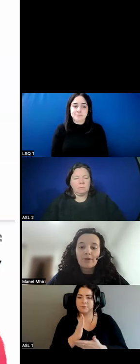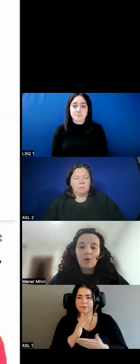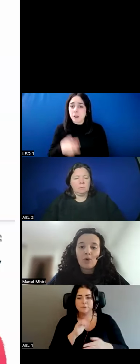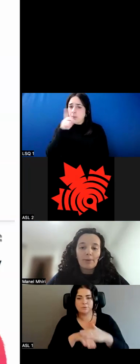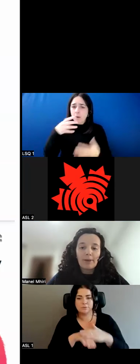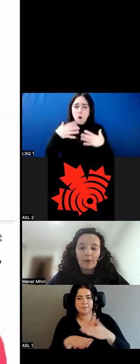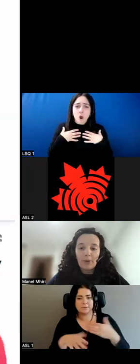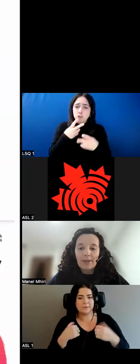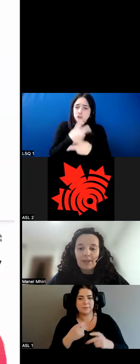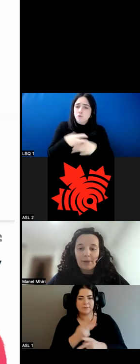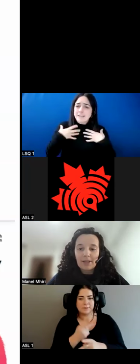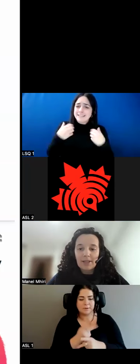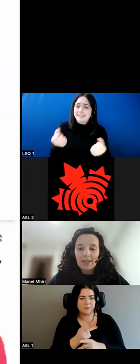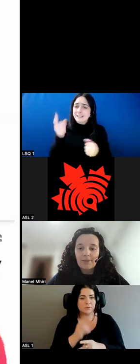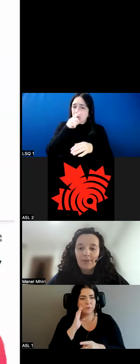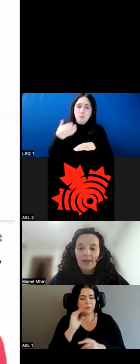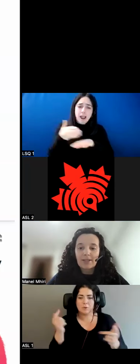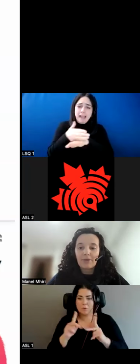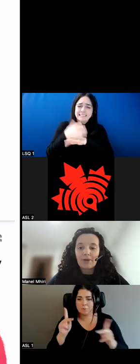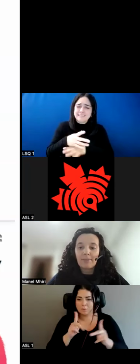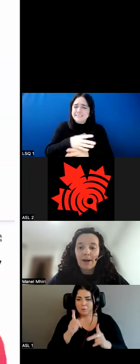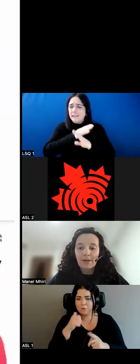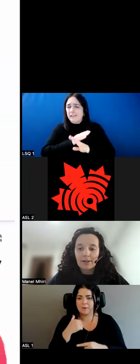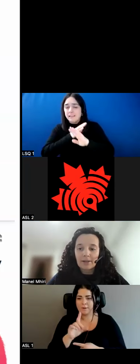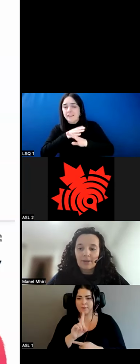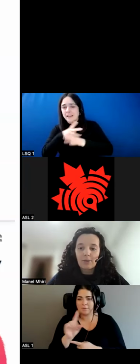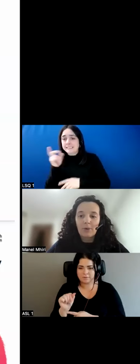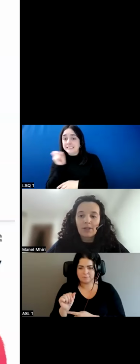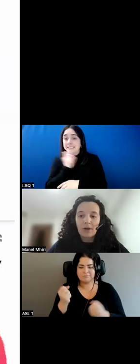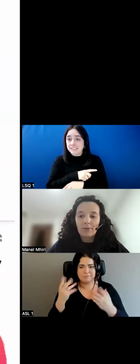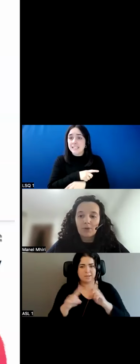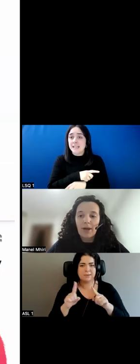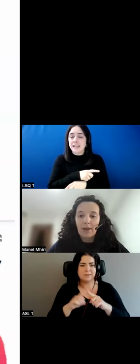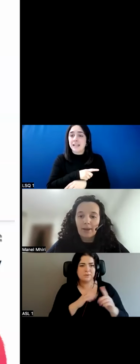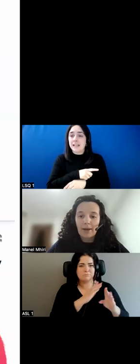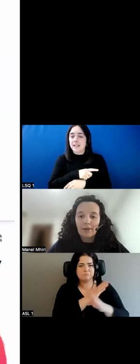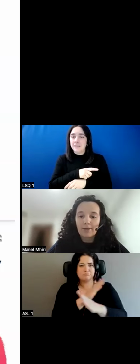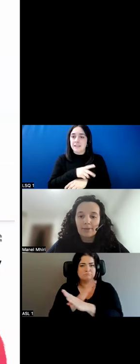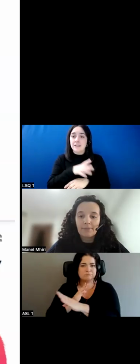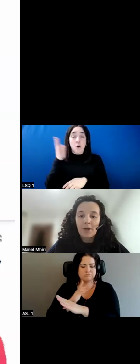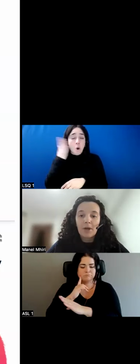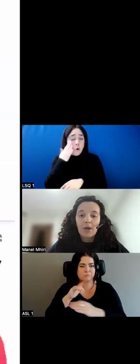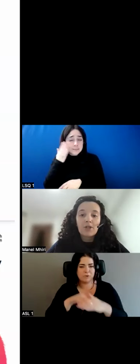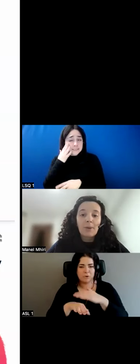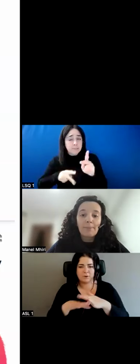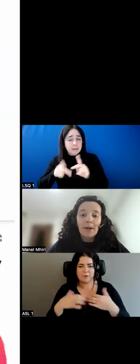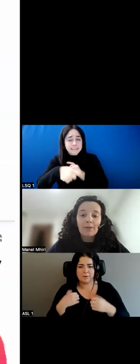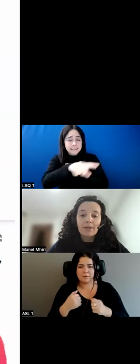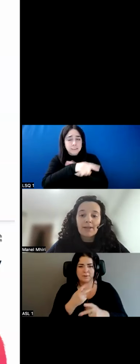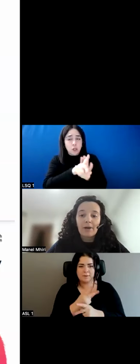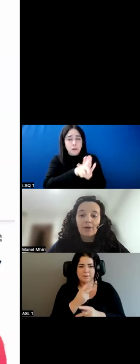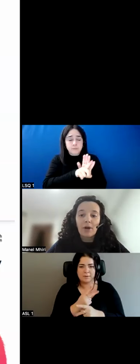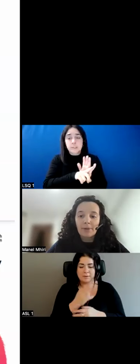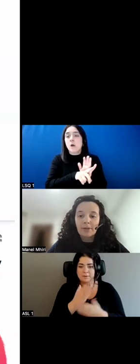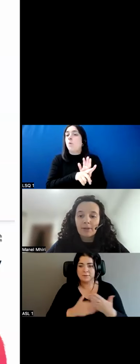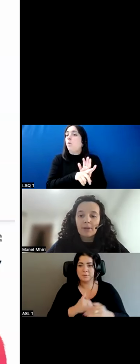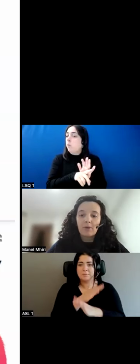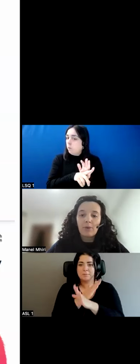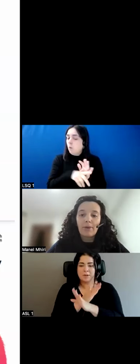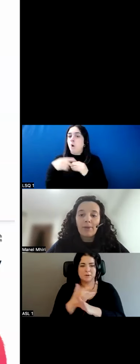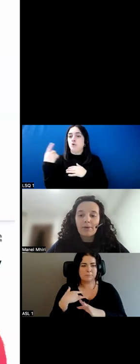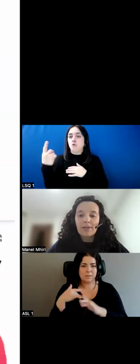profiter de leurs droits en matière de santé. Donc, nous savons que les personnes ayant des déficiences intellectuelles font face à différents obstacles en termes de